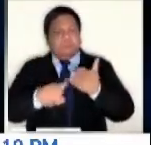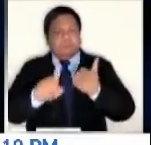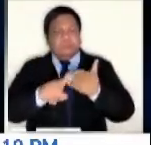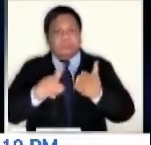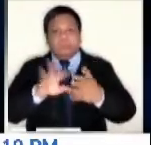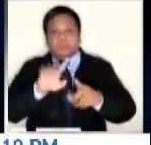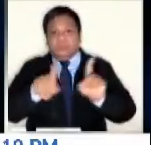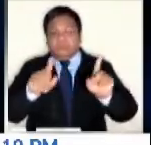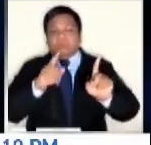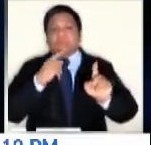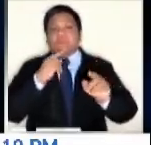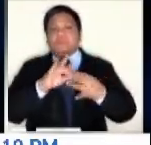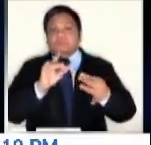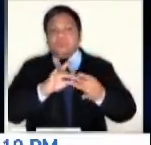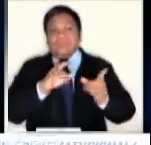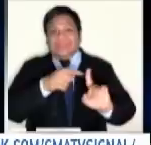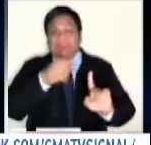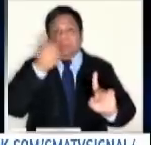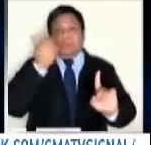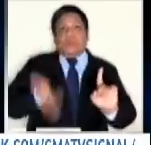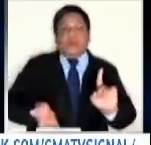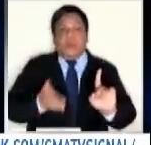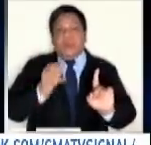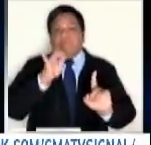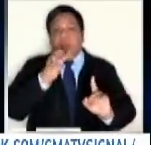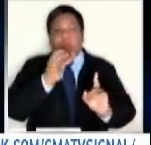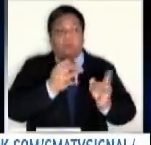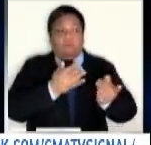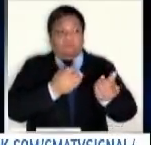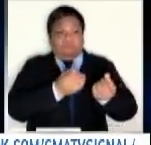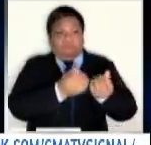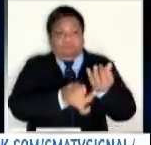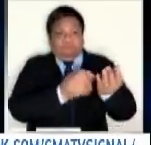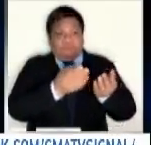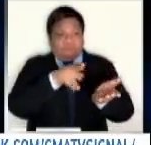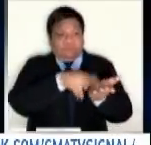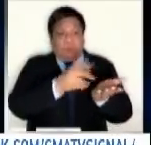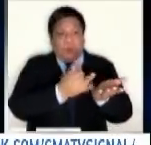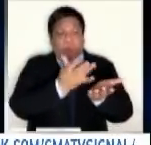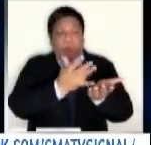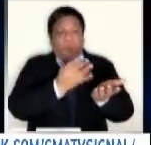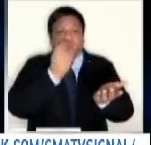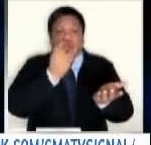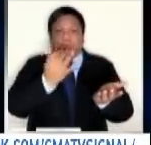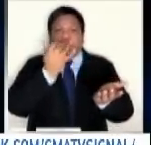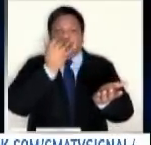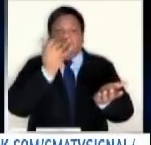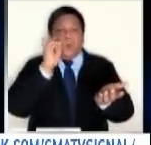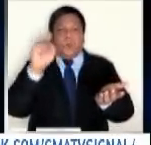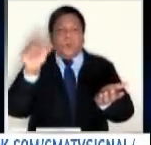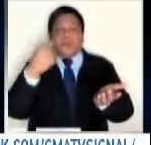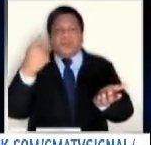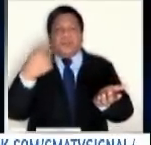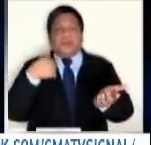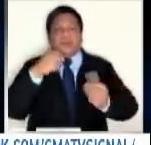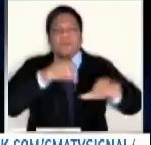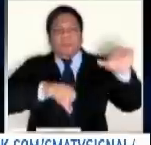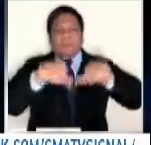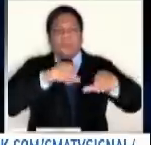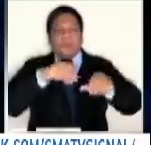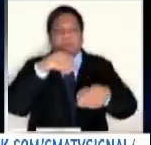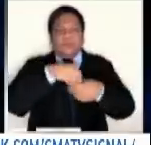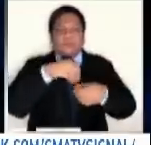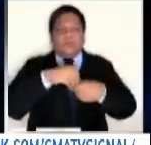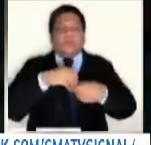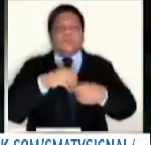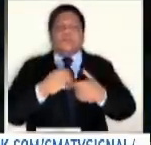ang namatay, pagka nasusunog po, wala hong amoy yan maliban sa yung nilalagyan po kasi na chemical yan para hindi po siya